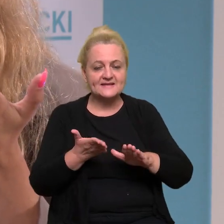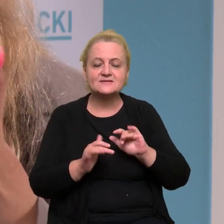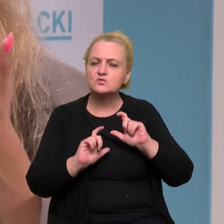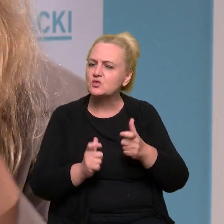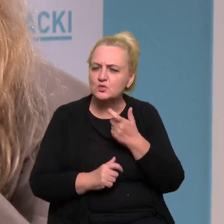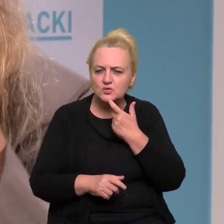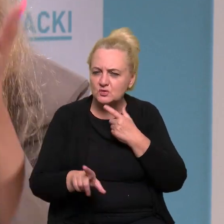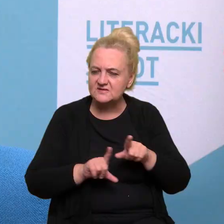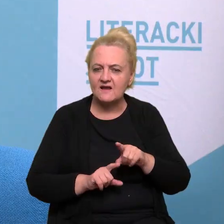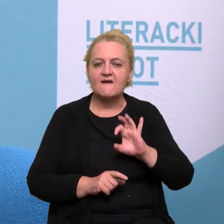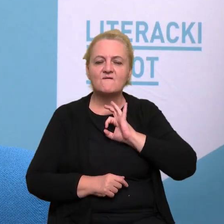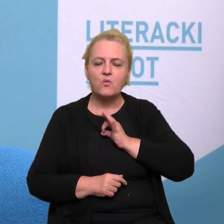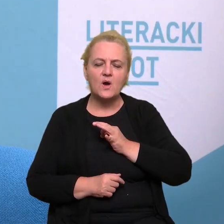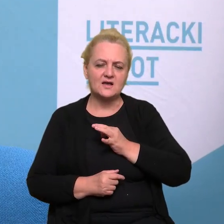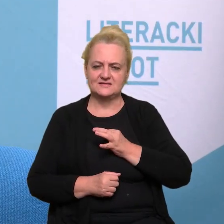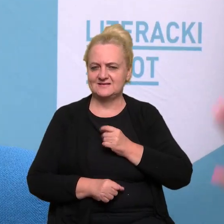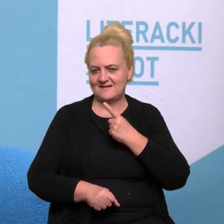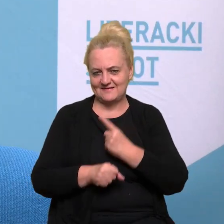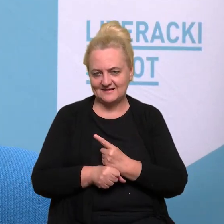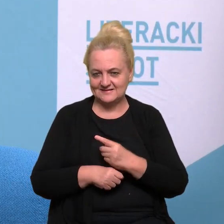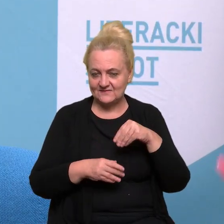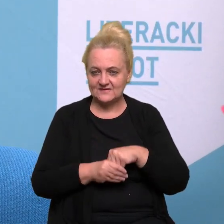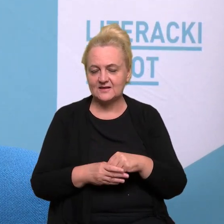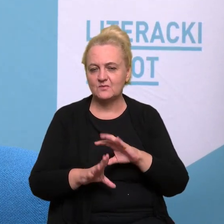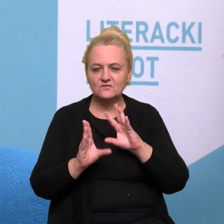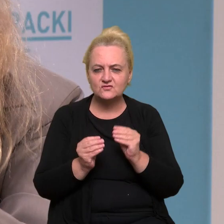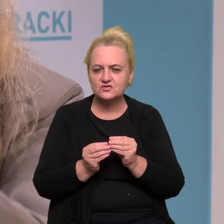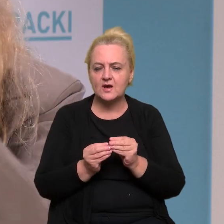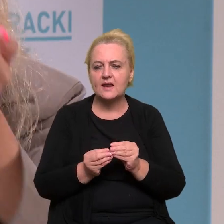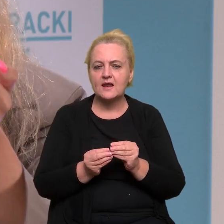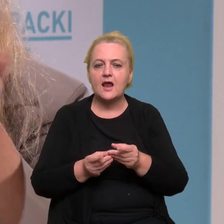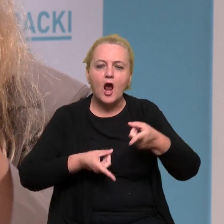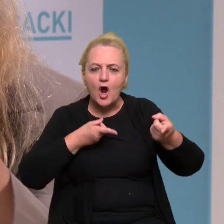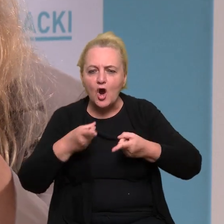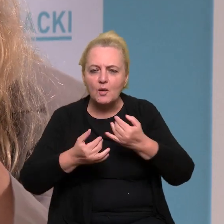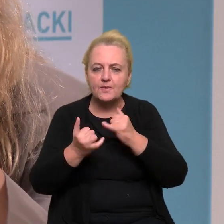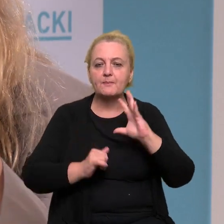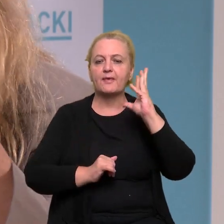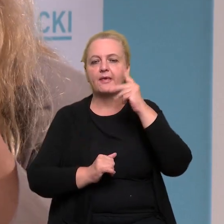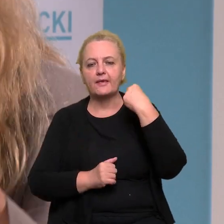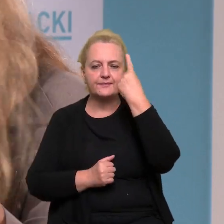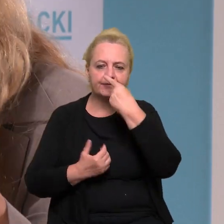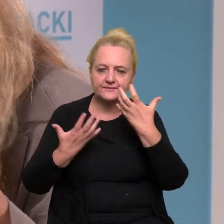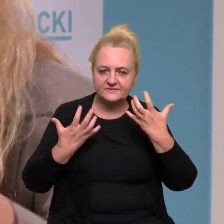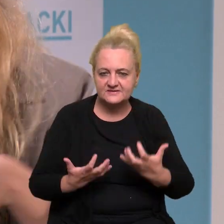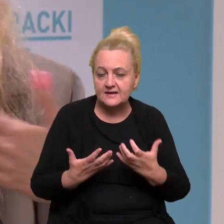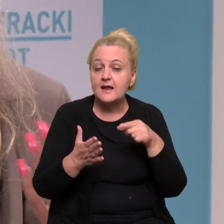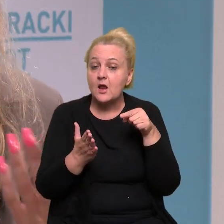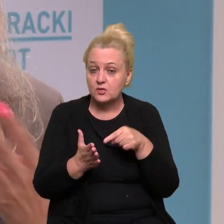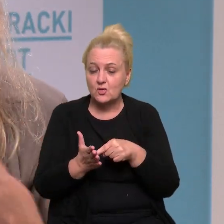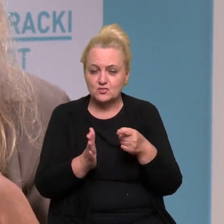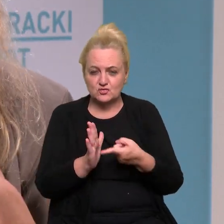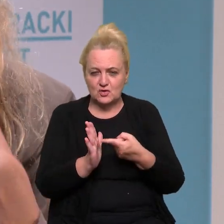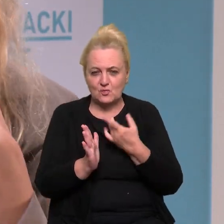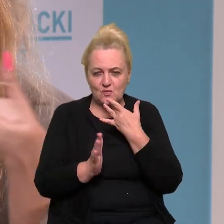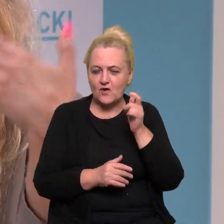jest tak jak gdyby własną indywidualną decyzją. Operacje na przykład chirurgiczne, piękność, często się